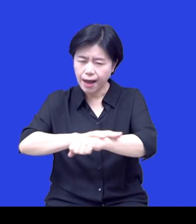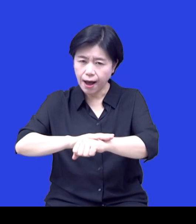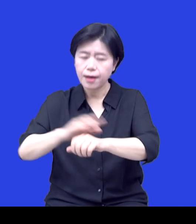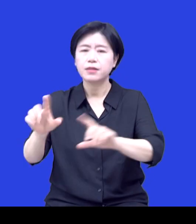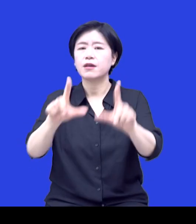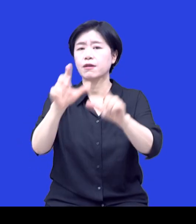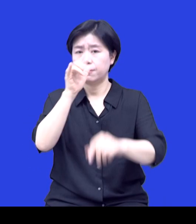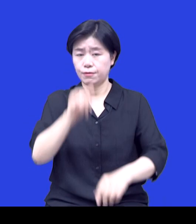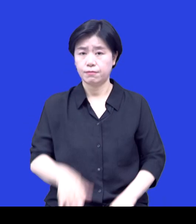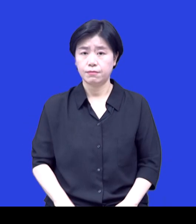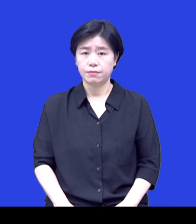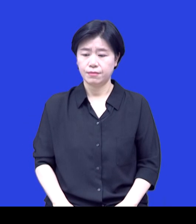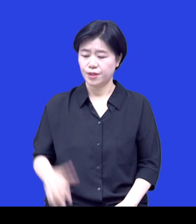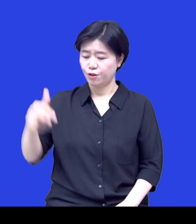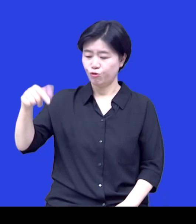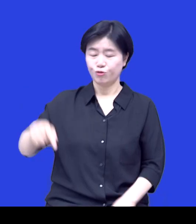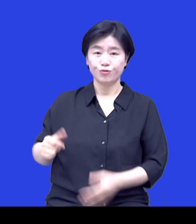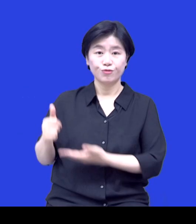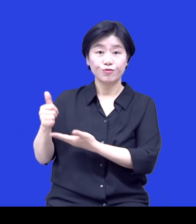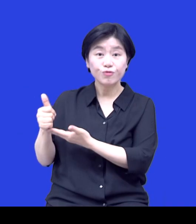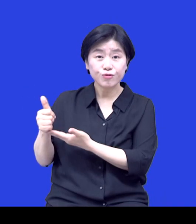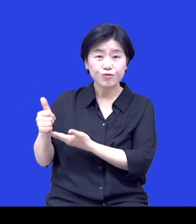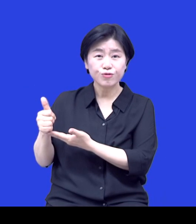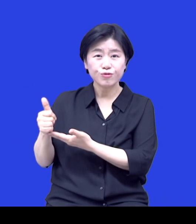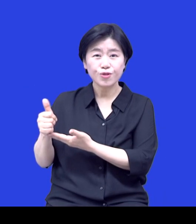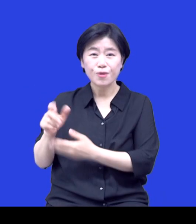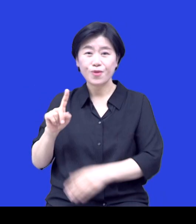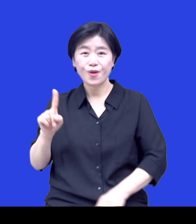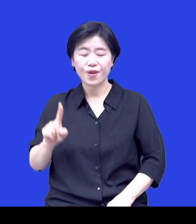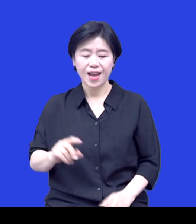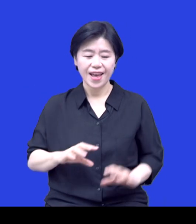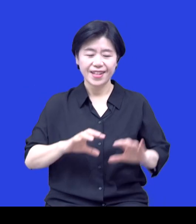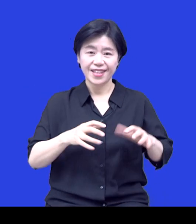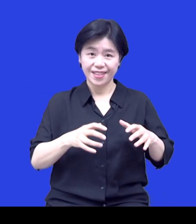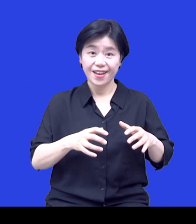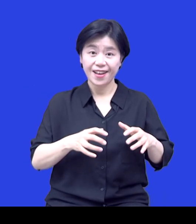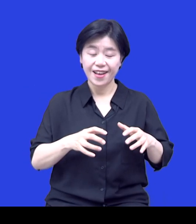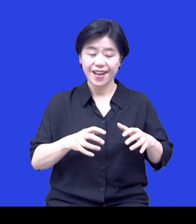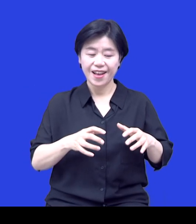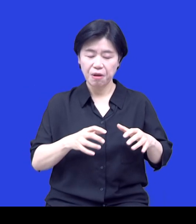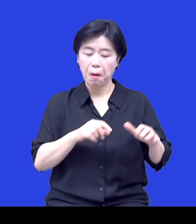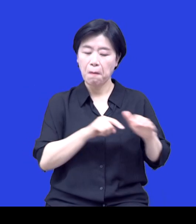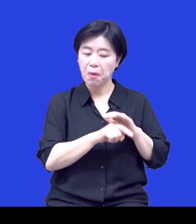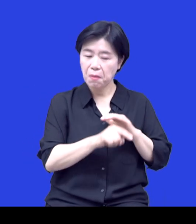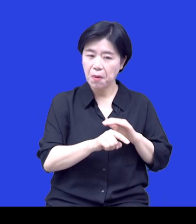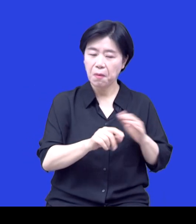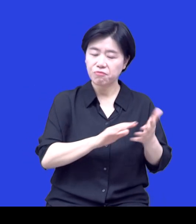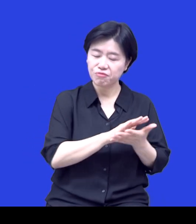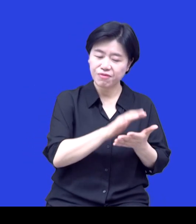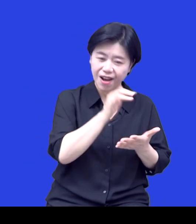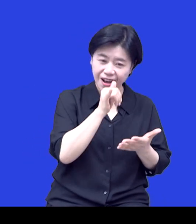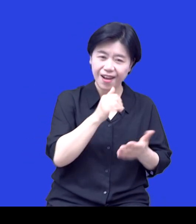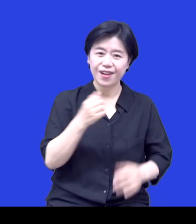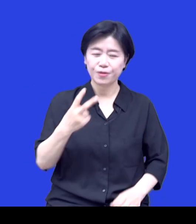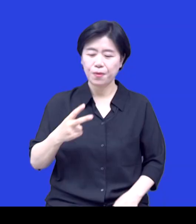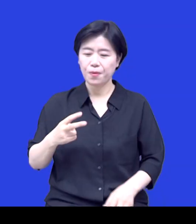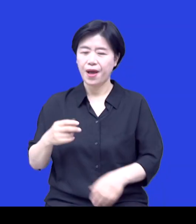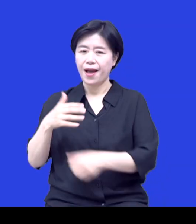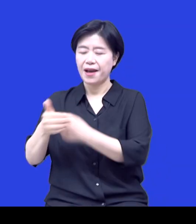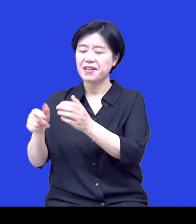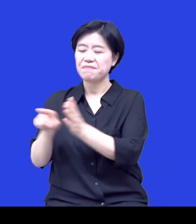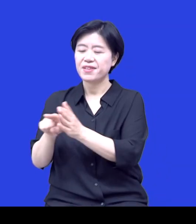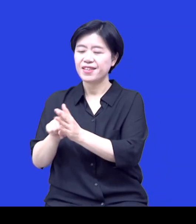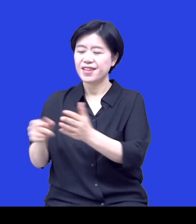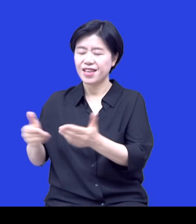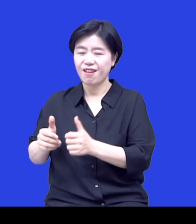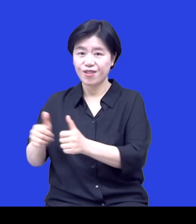형제처럼 적당하게 네. 적당한 경계선에서 이렇게 CBS MC도 하시면서 예. 좋은 컴패션 일도